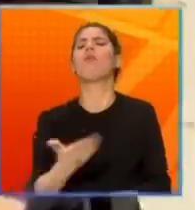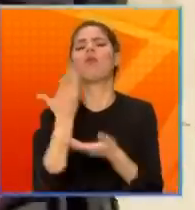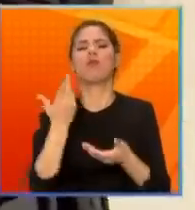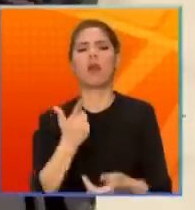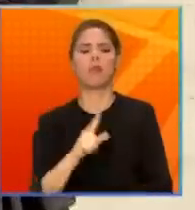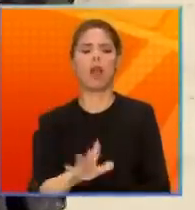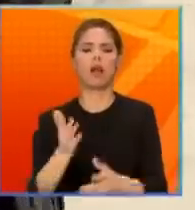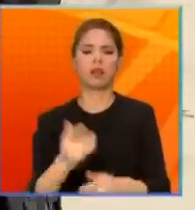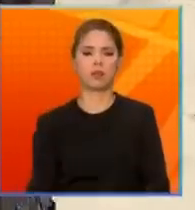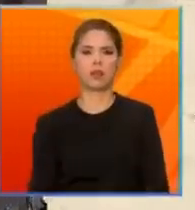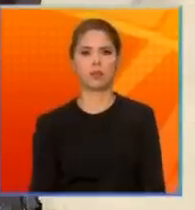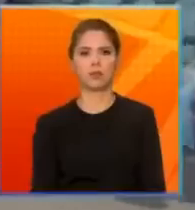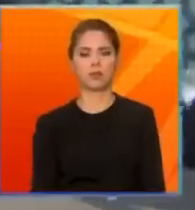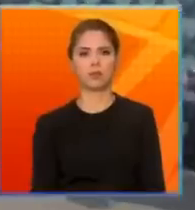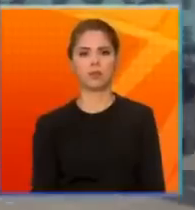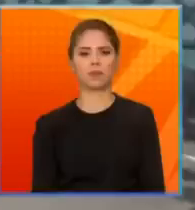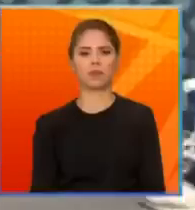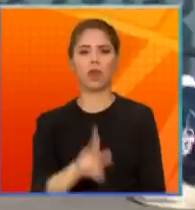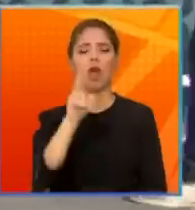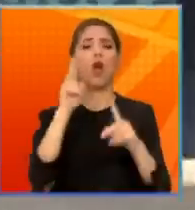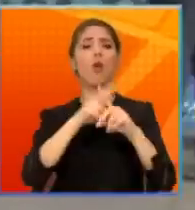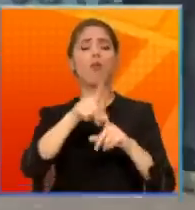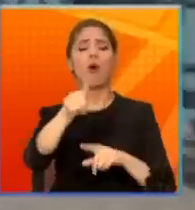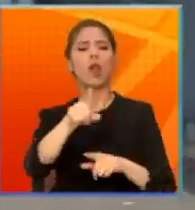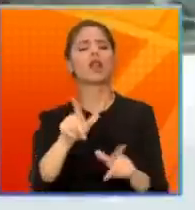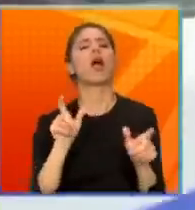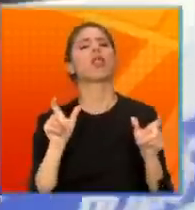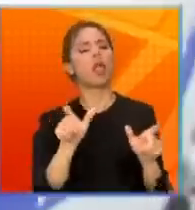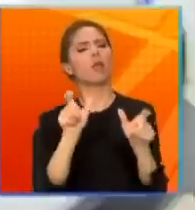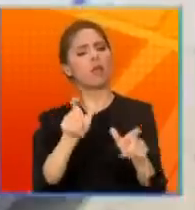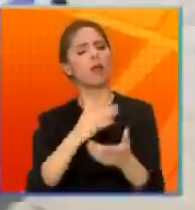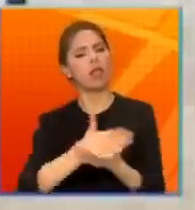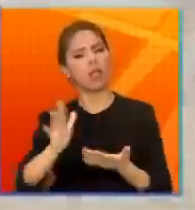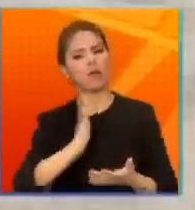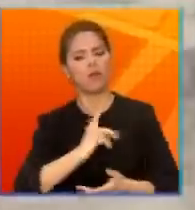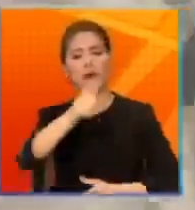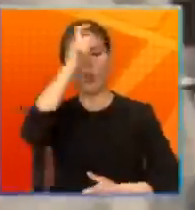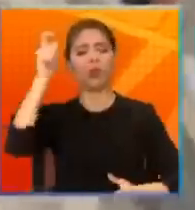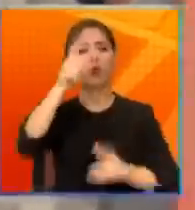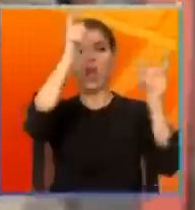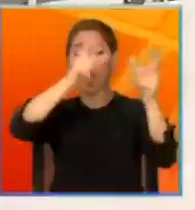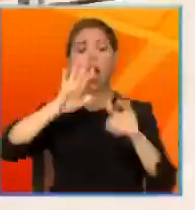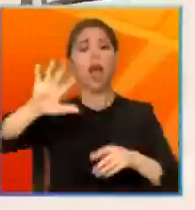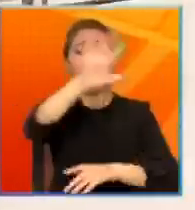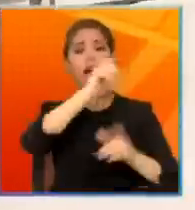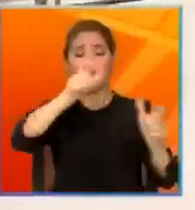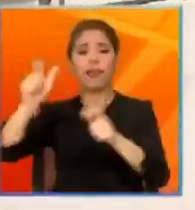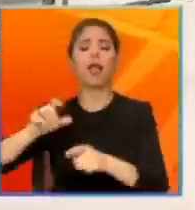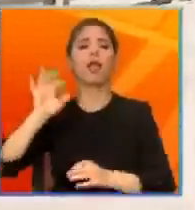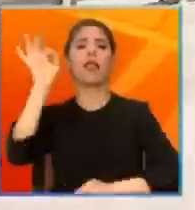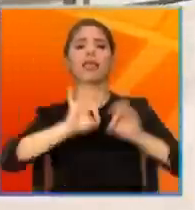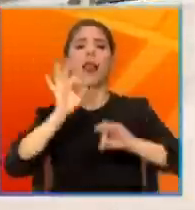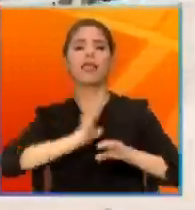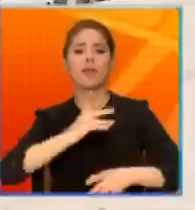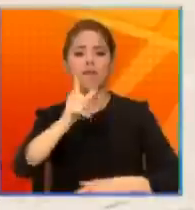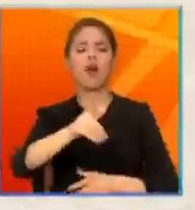lazım artık. Zorunlu çıktım, yoksa çıkmayacak. Polis tedbiri elden bırakmadı. Gün boyu tüm Türkiye genelinde yoğun denetim vardı. Sokak